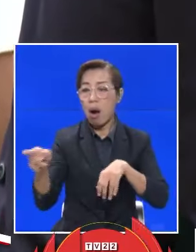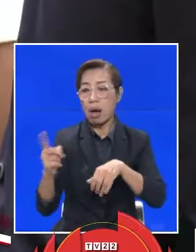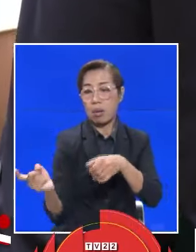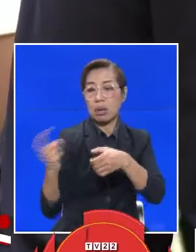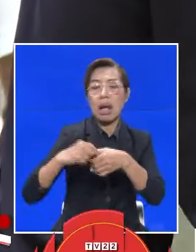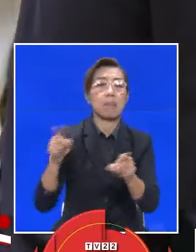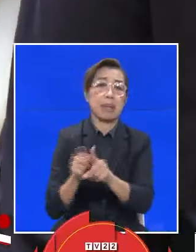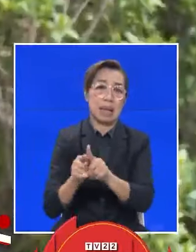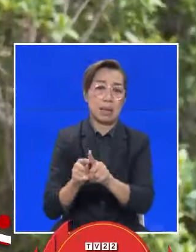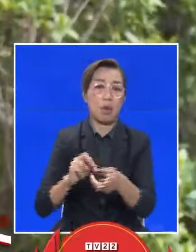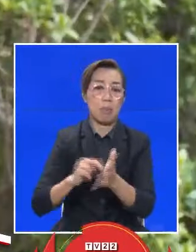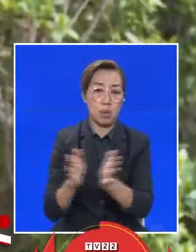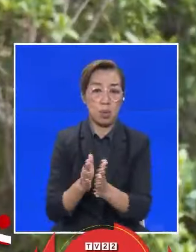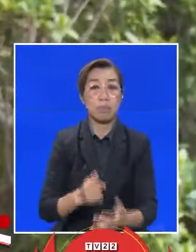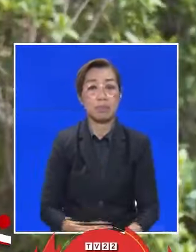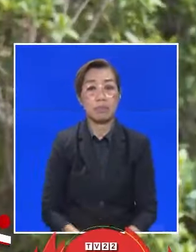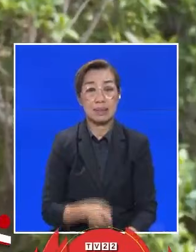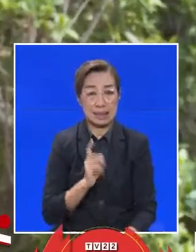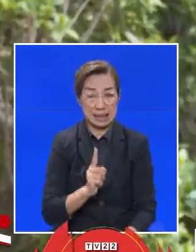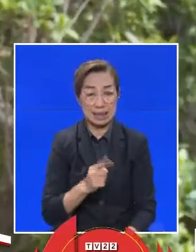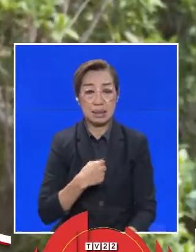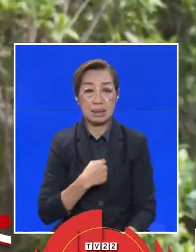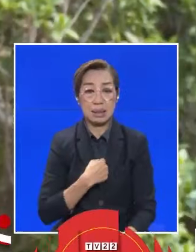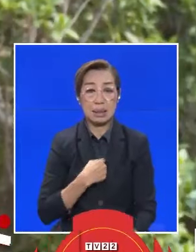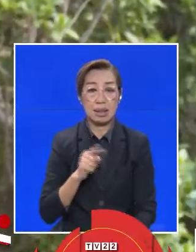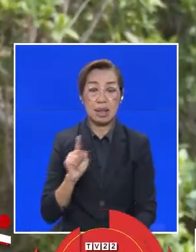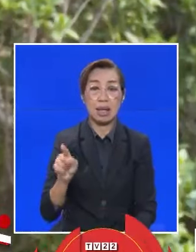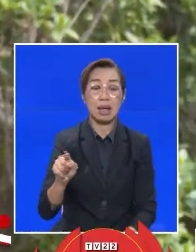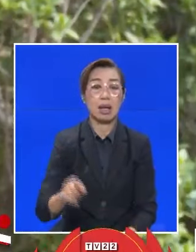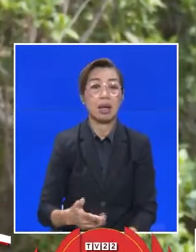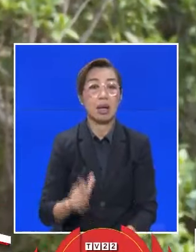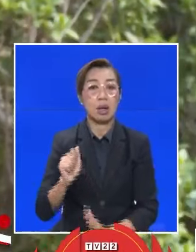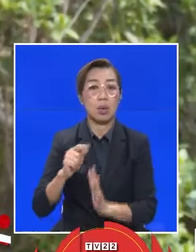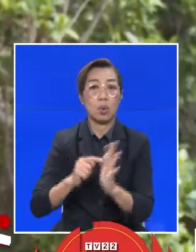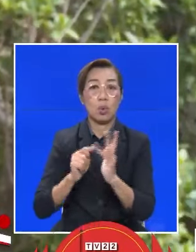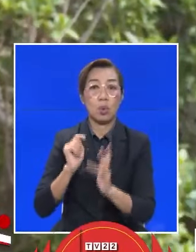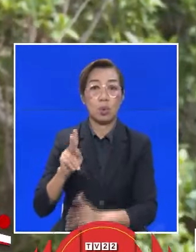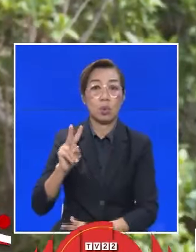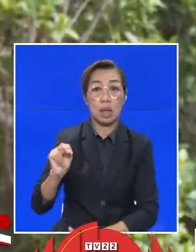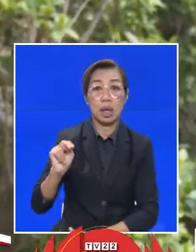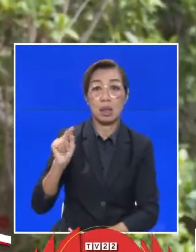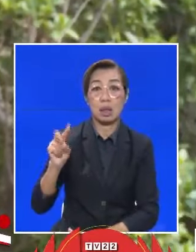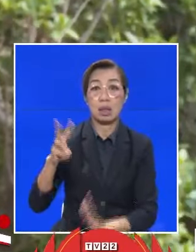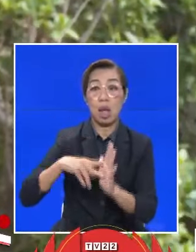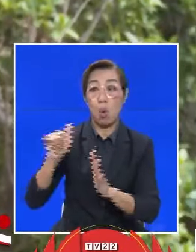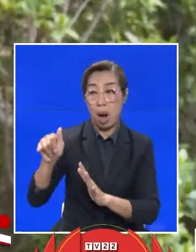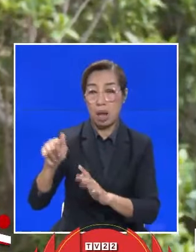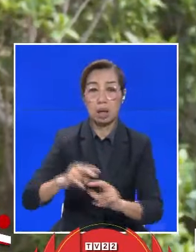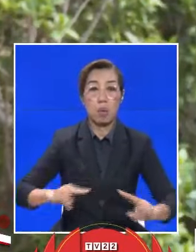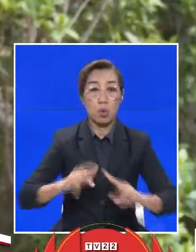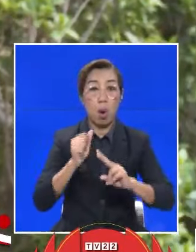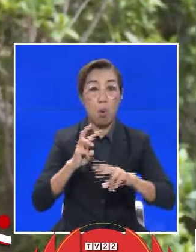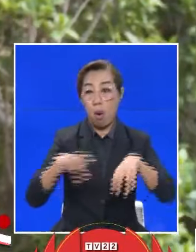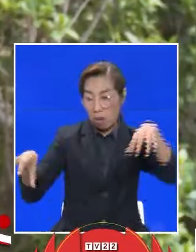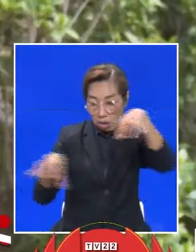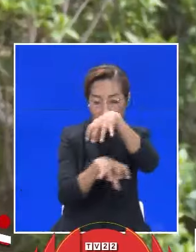ครับ ว่าต้องเรียนว่าจริงๆแล้วทางมทร.ตะวันออกอุเทนถวายเนี่ยเขาก็อยู่ในสังกัดของกระทรวงอว.นะคะเ